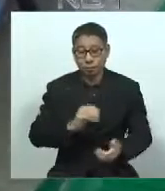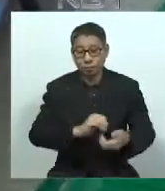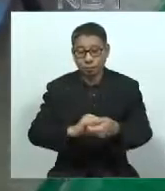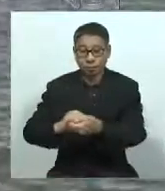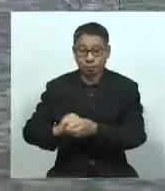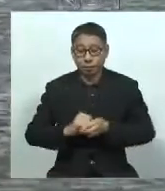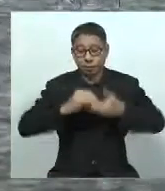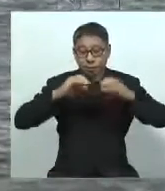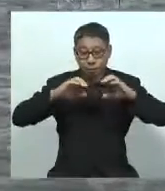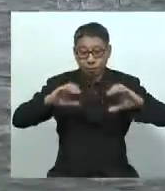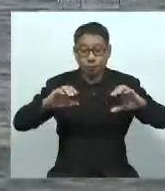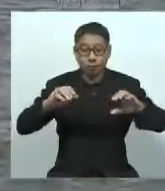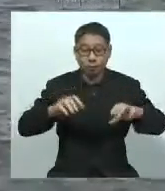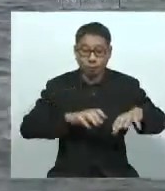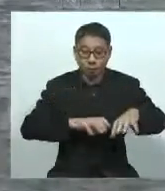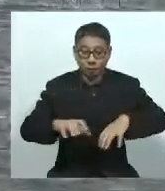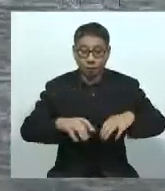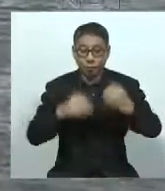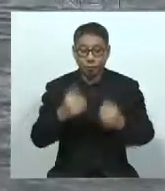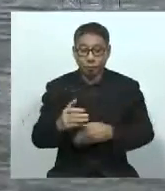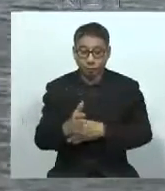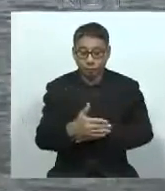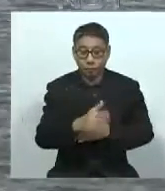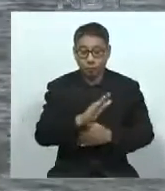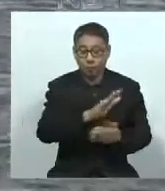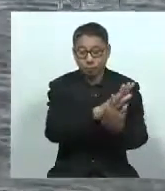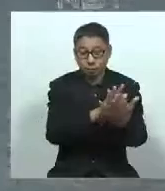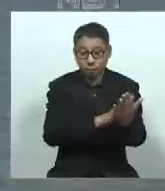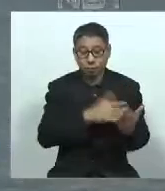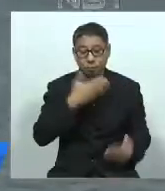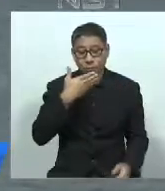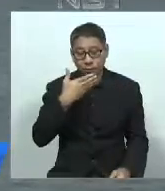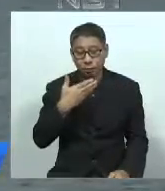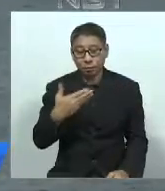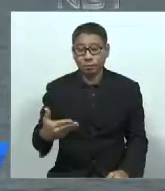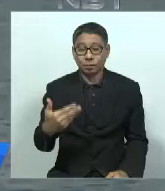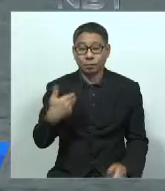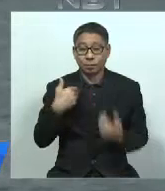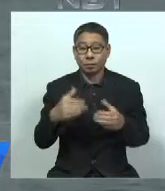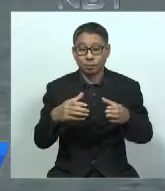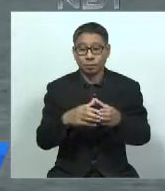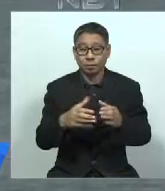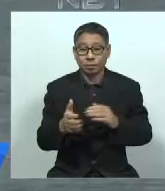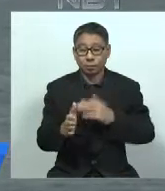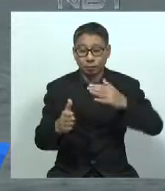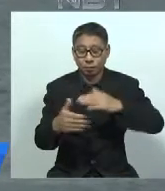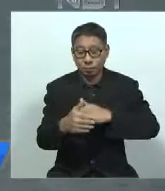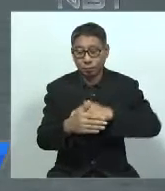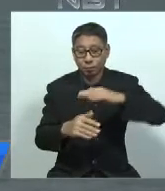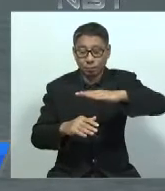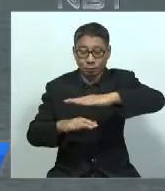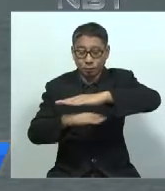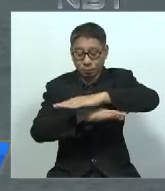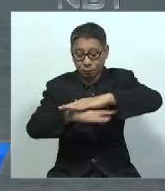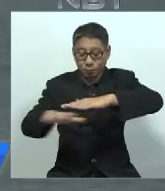มือกับทางภาครัฐเพื่อการบริหารจัดการทรัพยากรประมงของประเทศไทยให้เกิดความยั่งยืนโดยเฉพาะกลุ่มปลาผิวน้ำอย่างเช่นปล